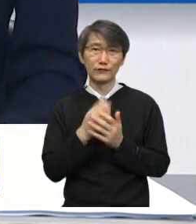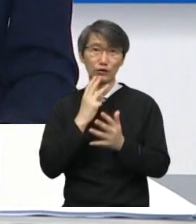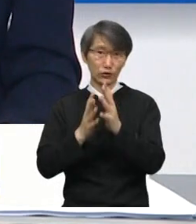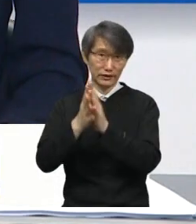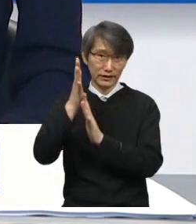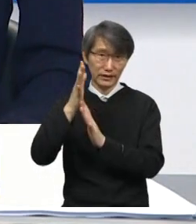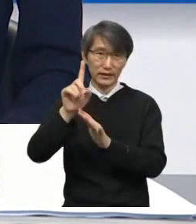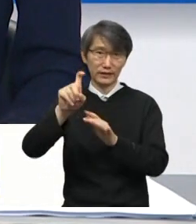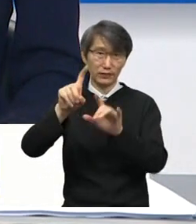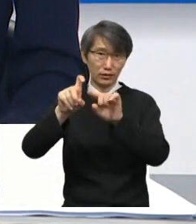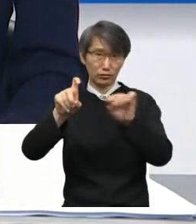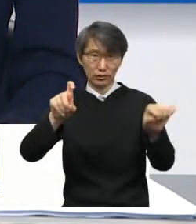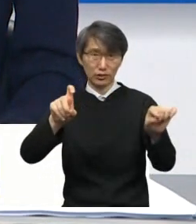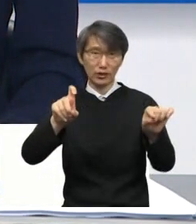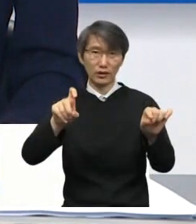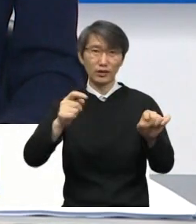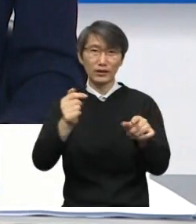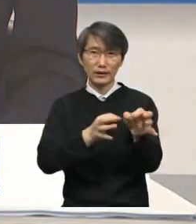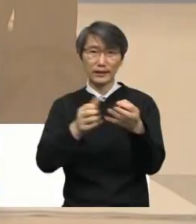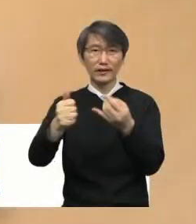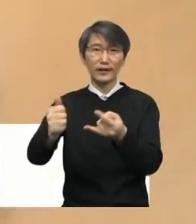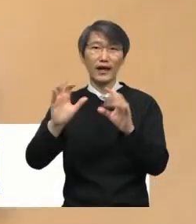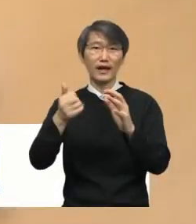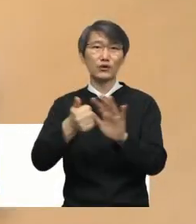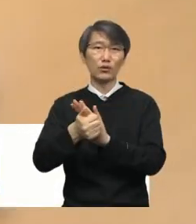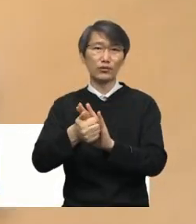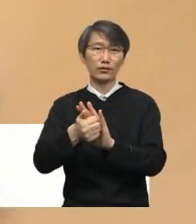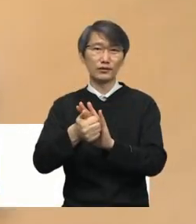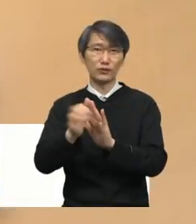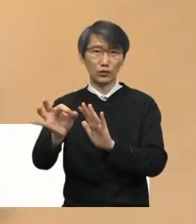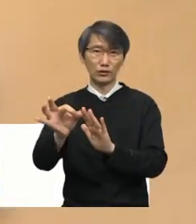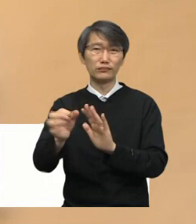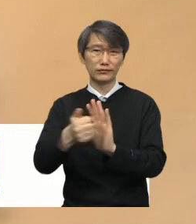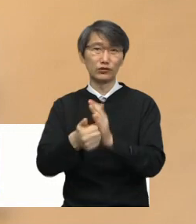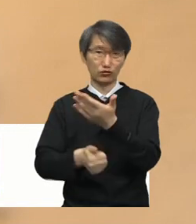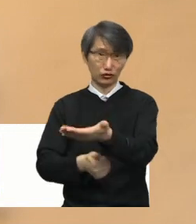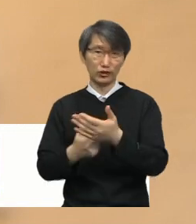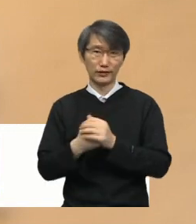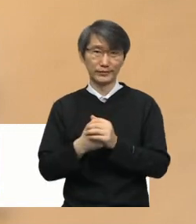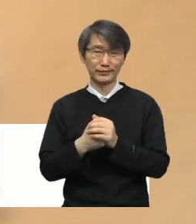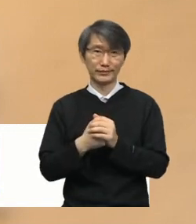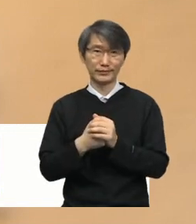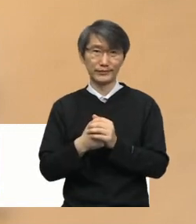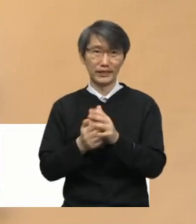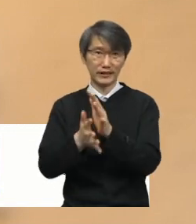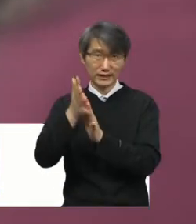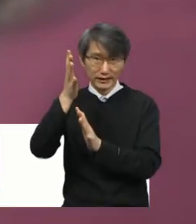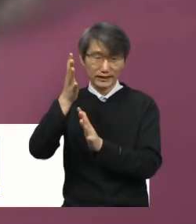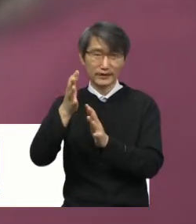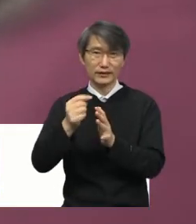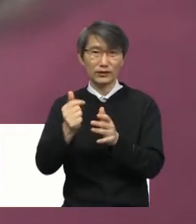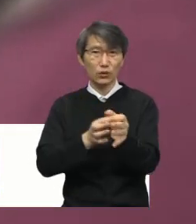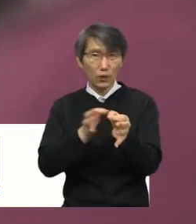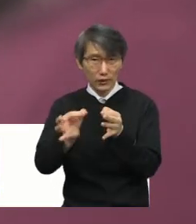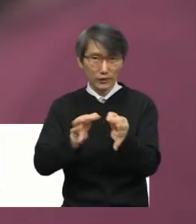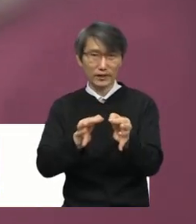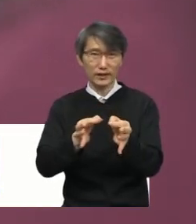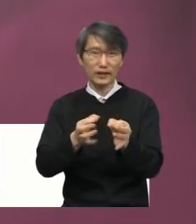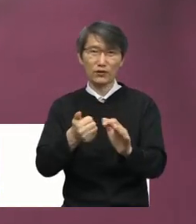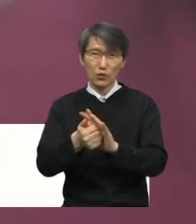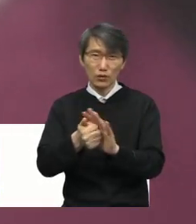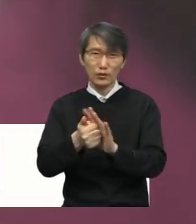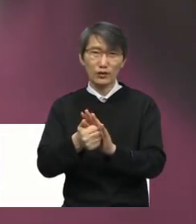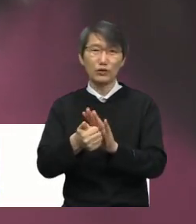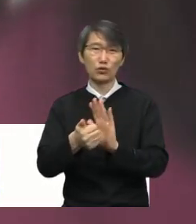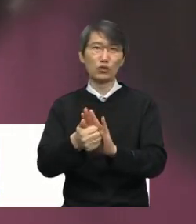서울시가 11월부터 소상공인에게 아이돌봄 서비스 비용을 지원합니다시는 소상공인의 돌봄 공백을 매우기